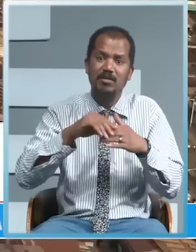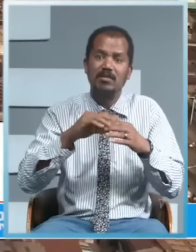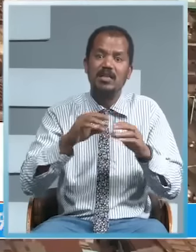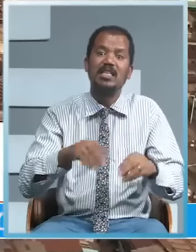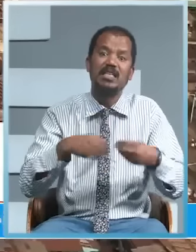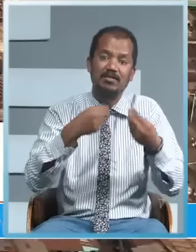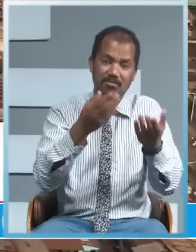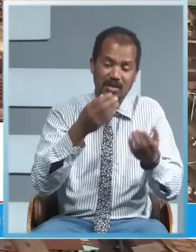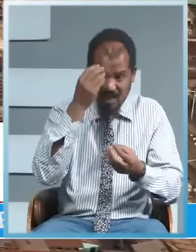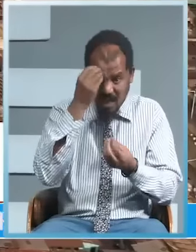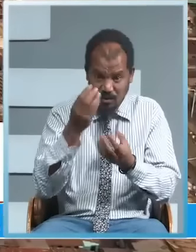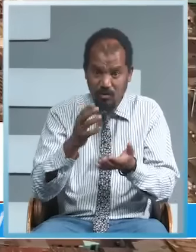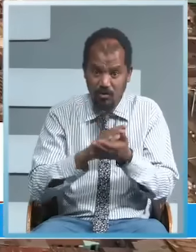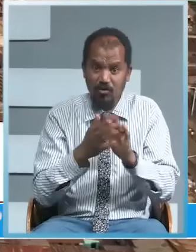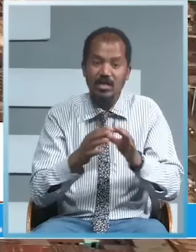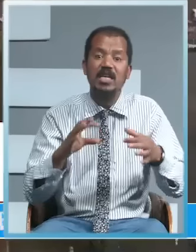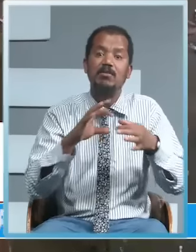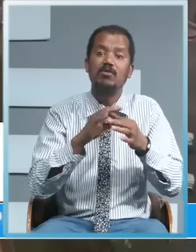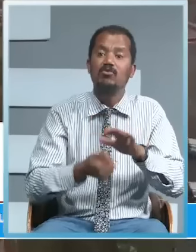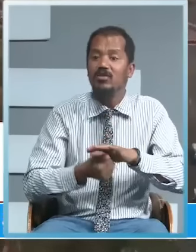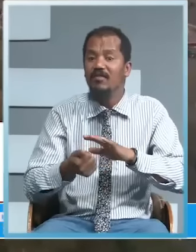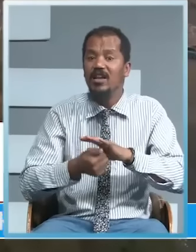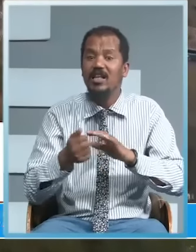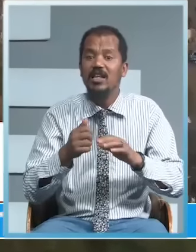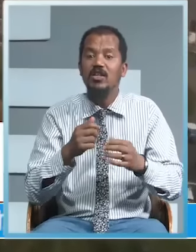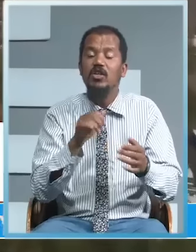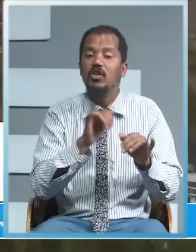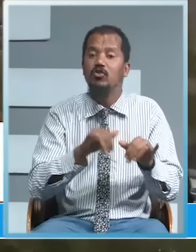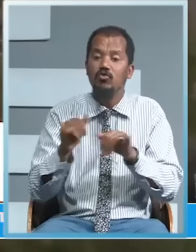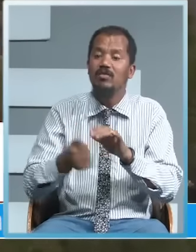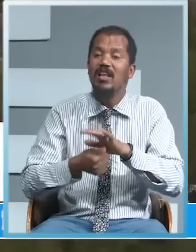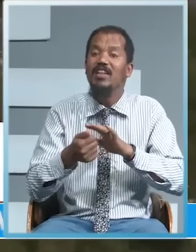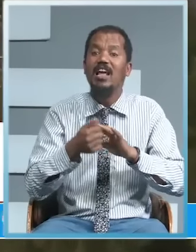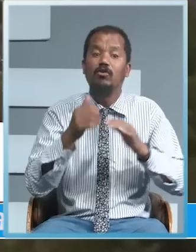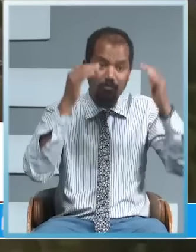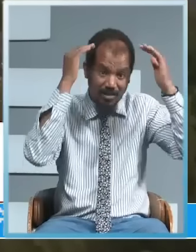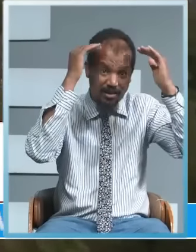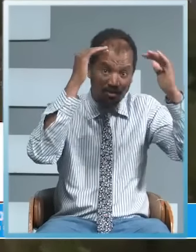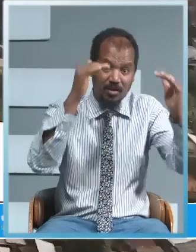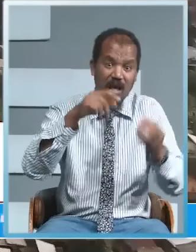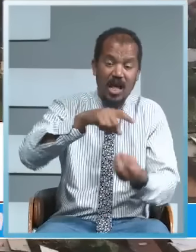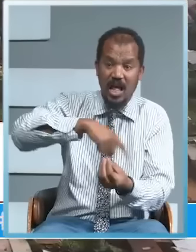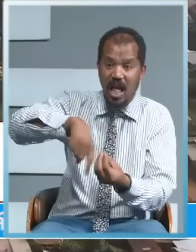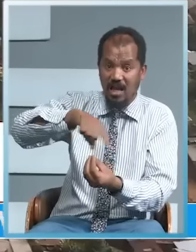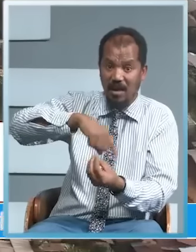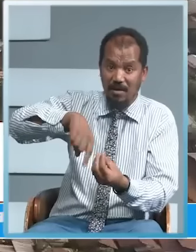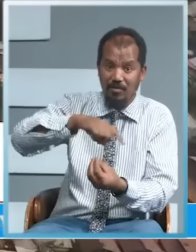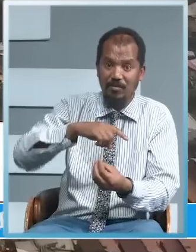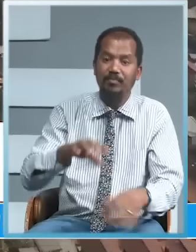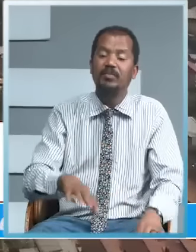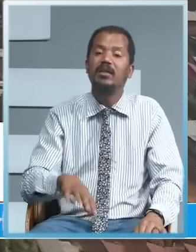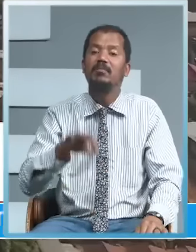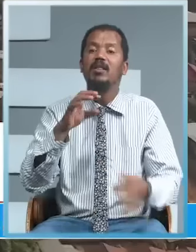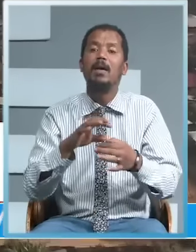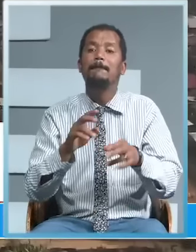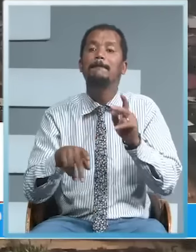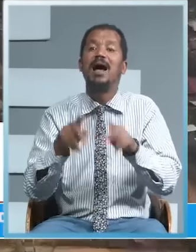2.4 ቢሊዮን ብር እንደሚሰጥ ያስታወቀ ሲሆን ህብረቱ ተፈናቃዮችን እንዲሁም ተፈናቃዮቹ በተጠለሉባቸው አካባቢዎች